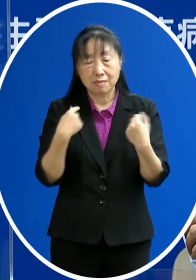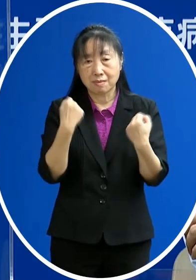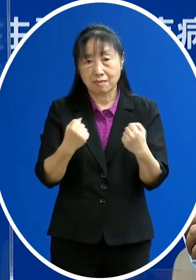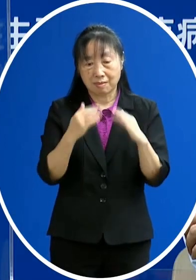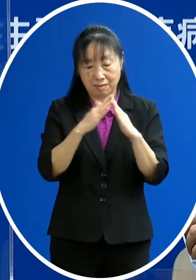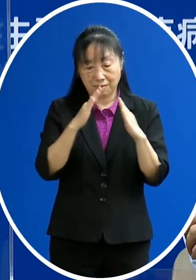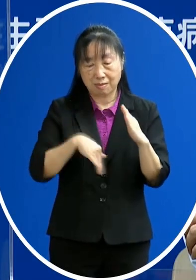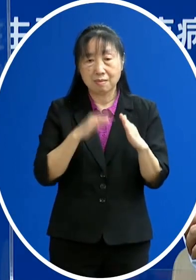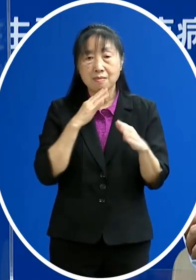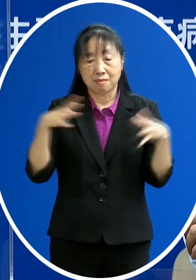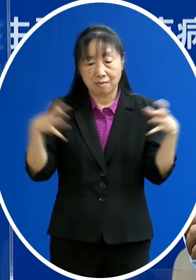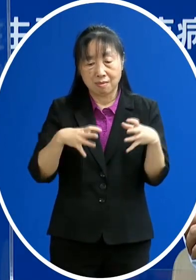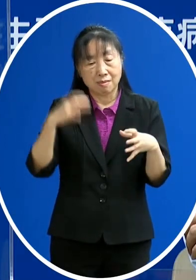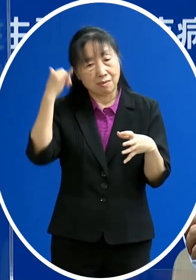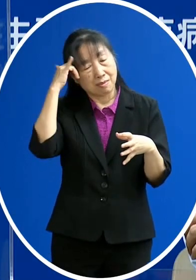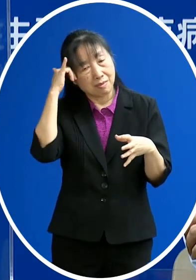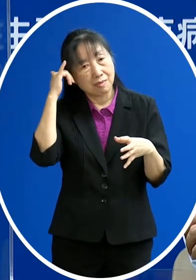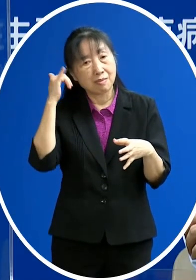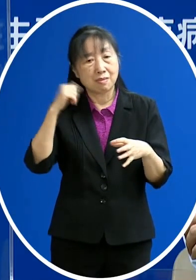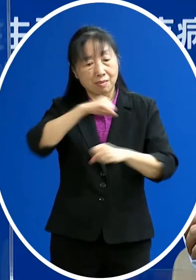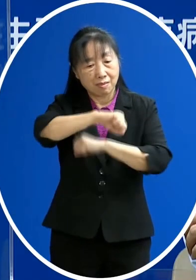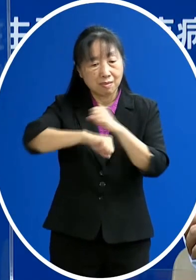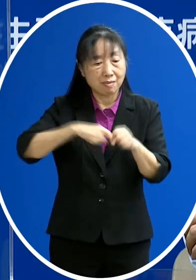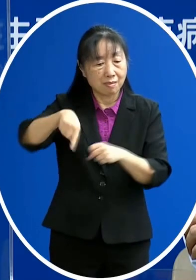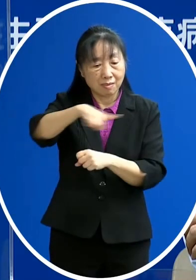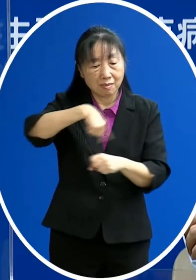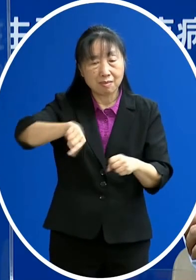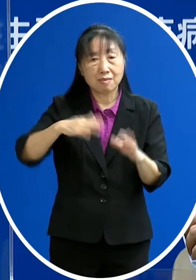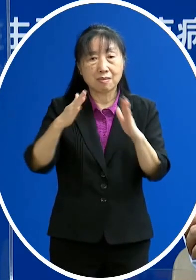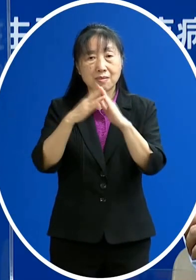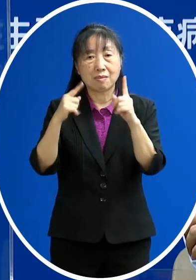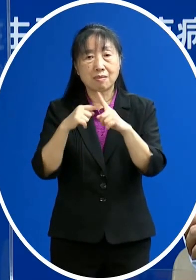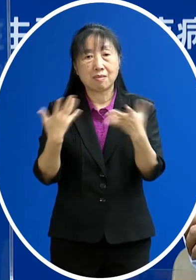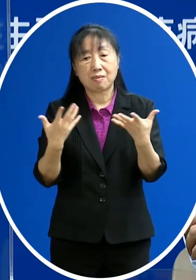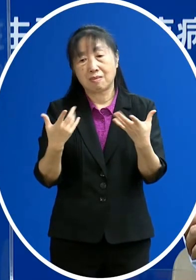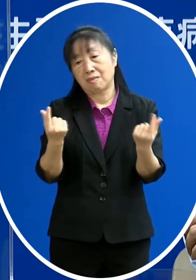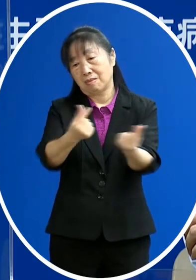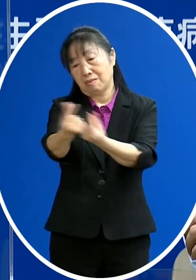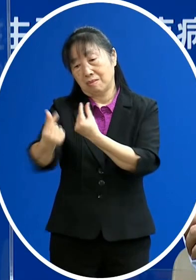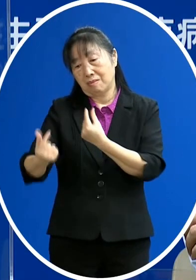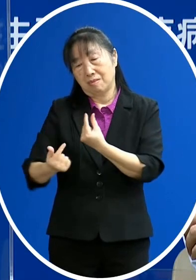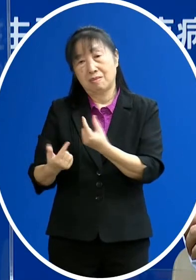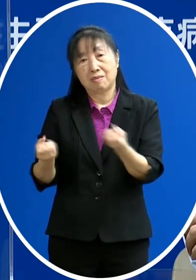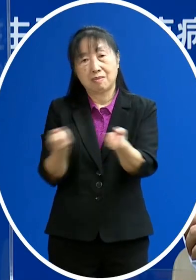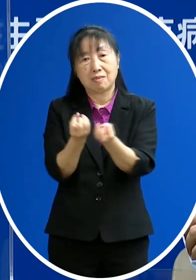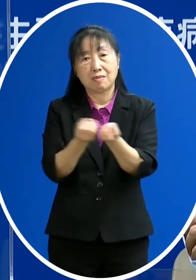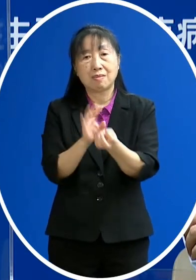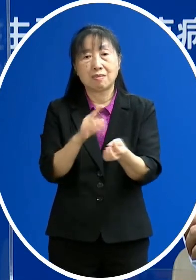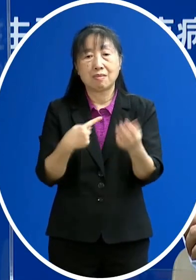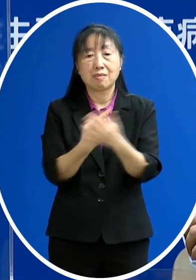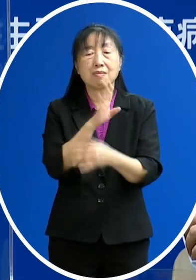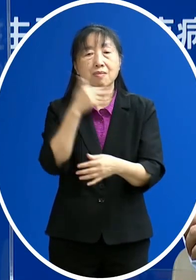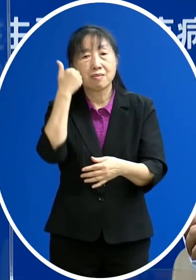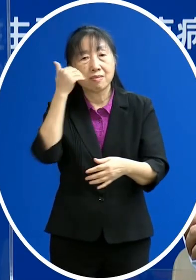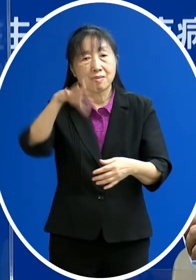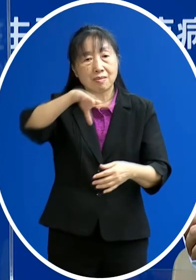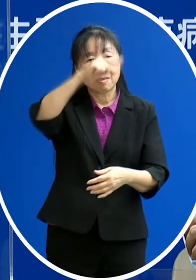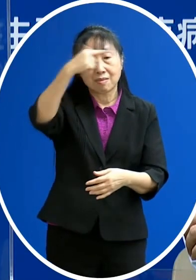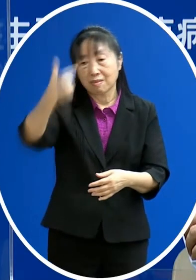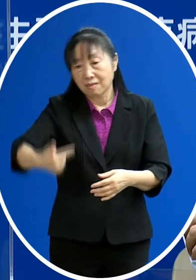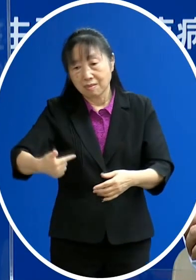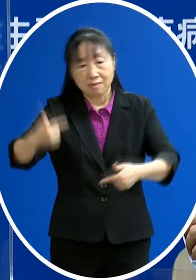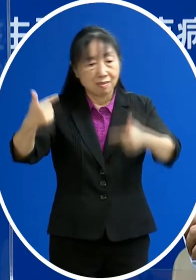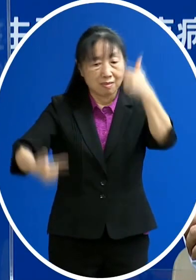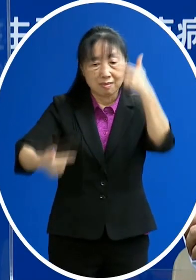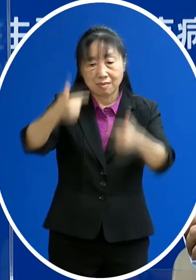是一个共同生活圈，所以相对家人的风险其实差不多，只是发病的先后。像我们这次看到很